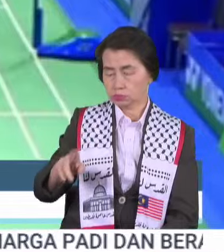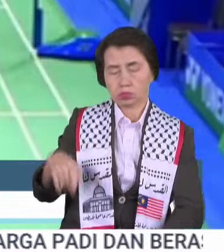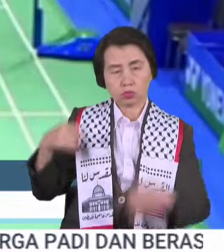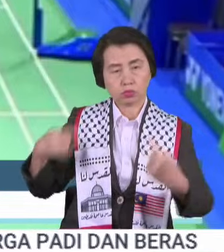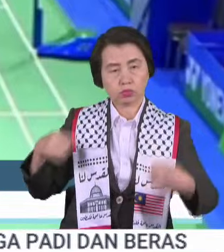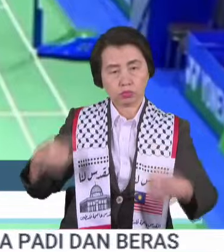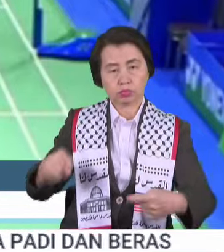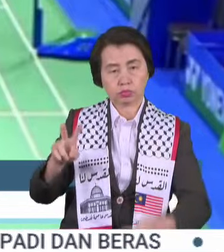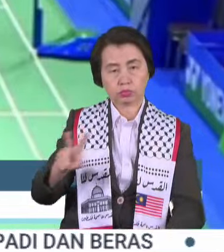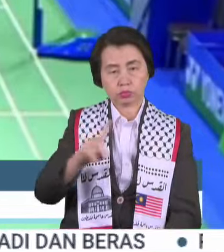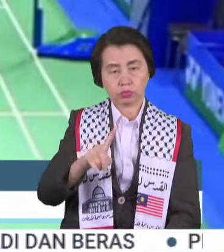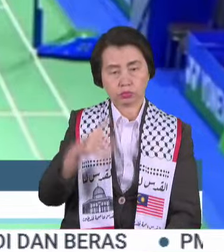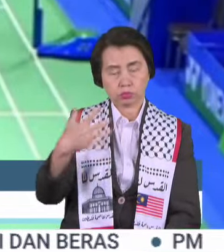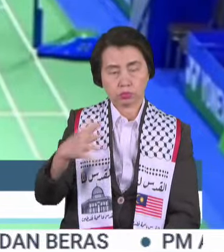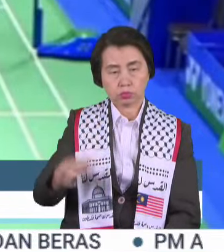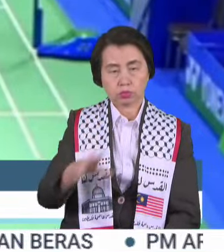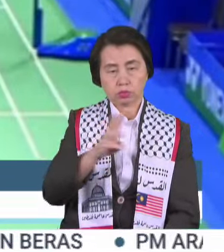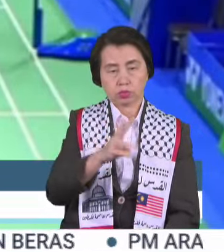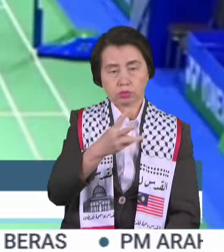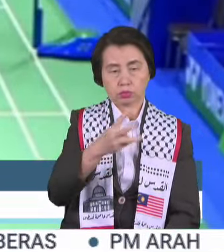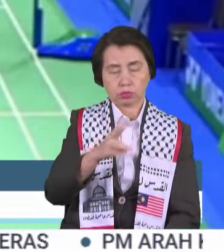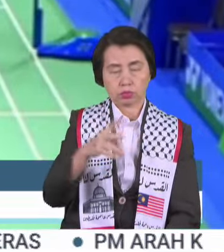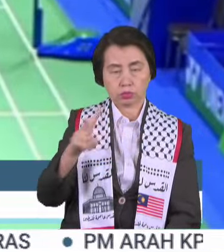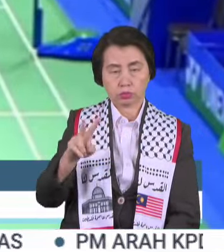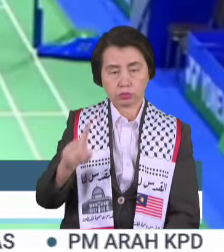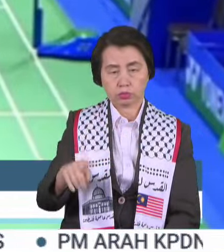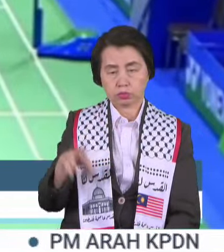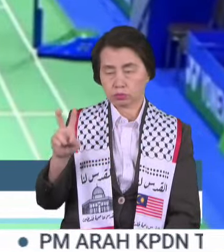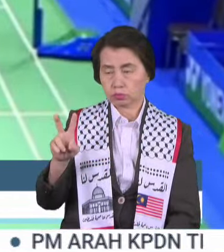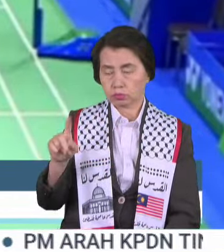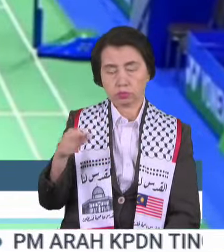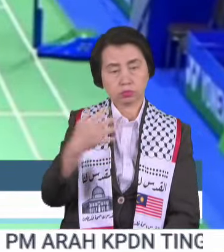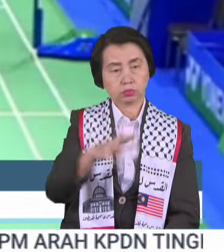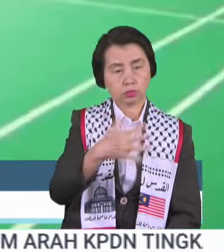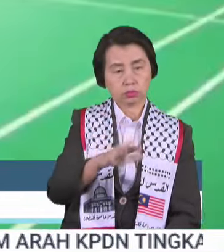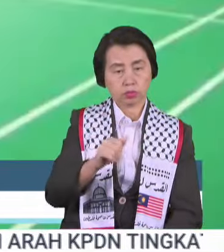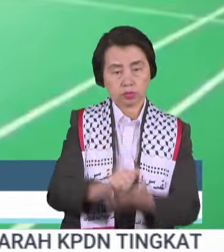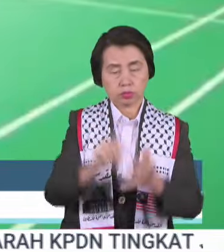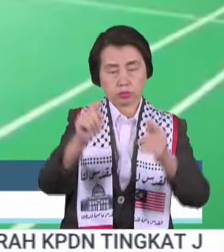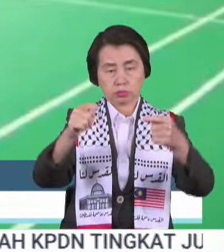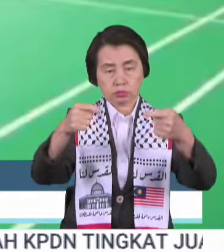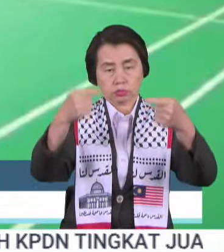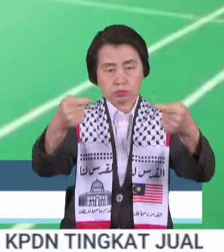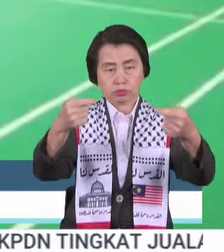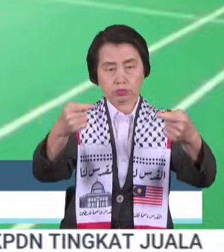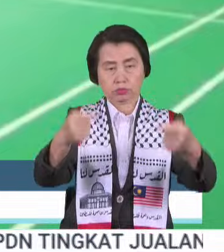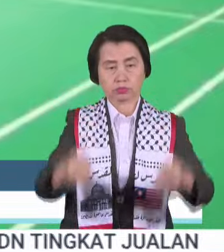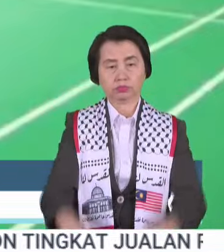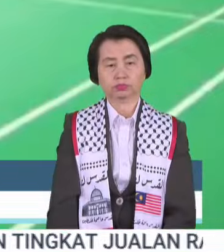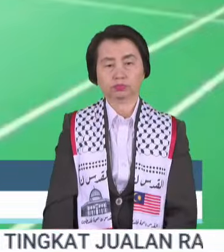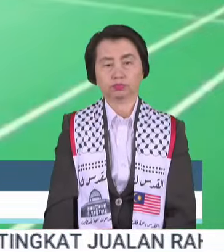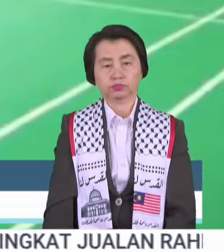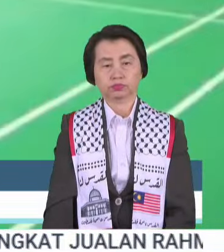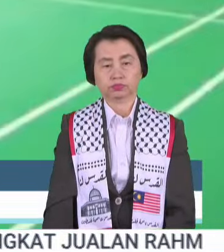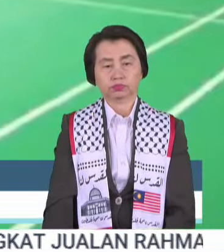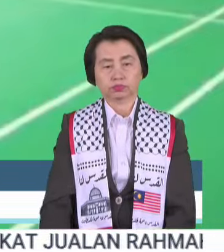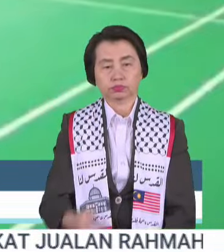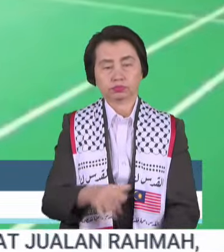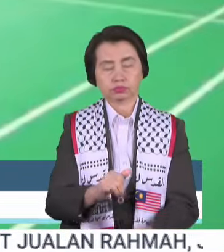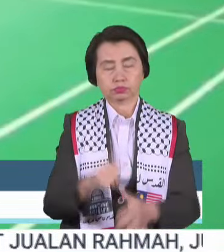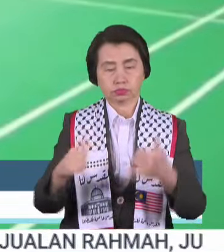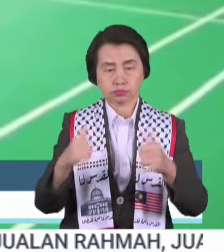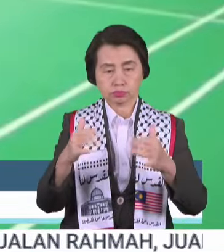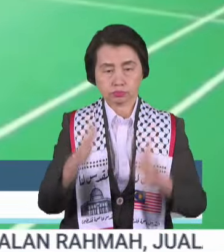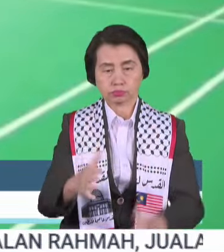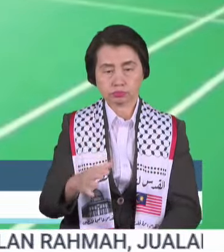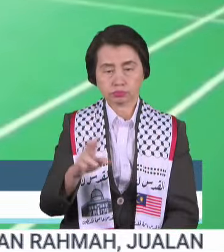menang 21-15, 16-21 dan 21-15 pada aksi final kategori SU5. Sebelum ini, pemain